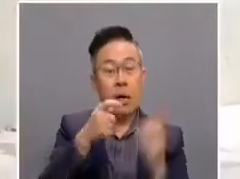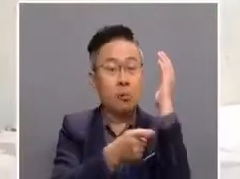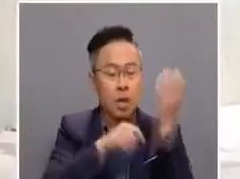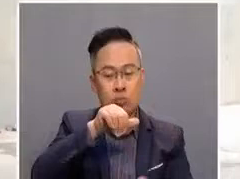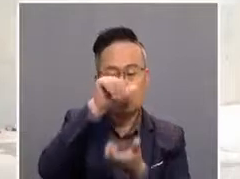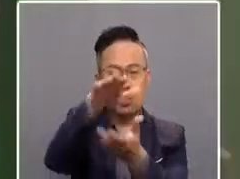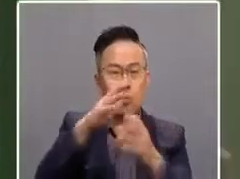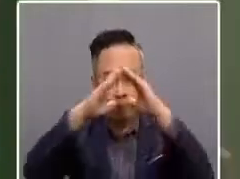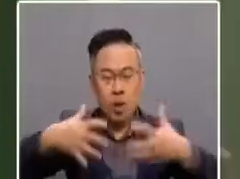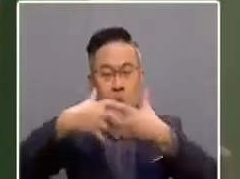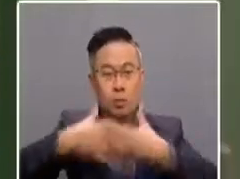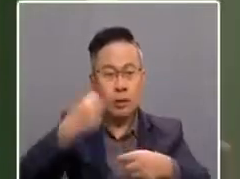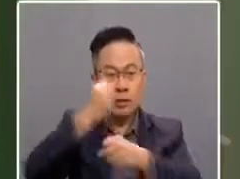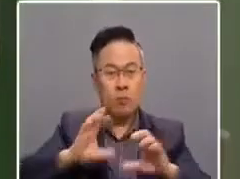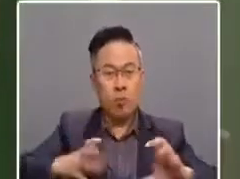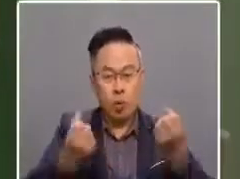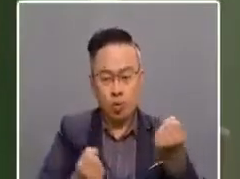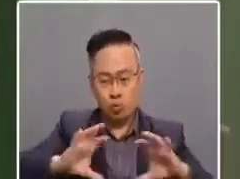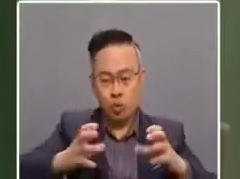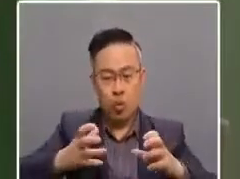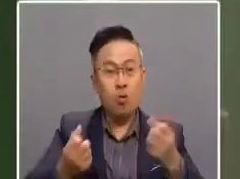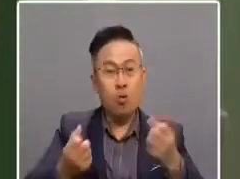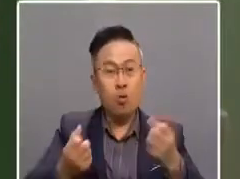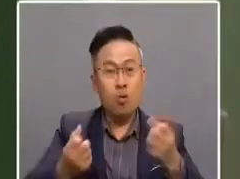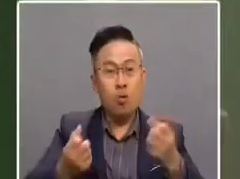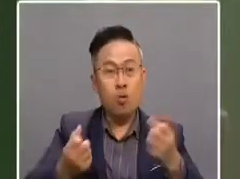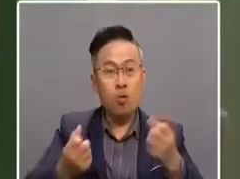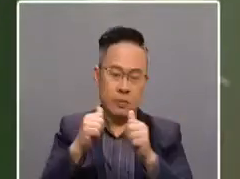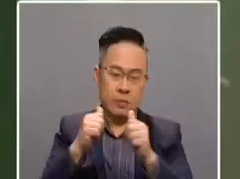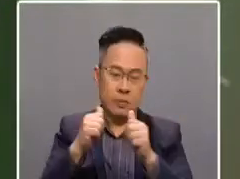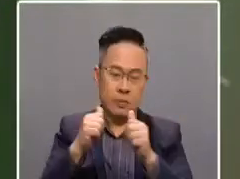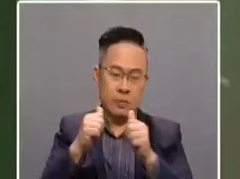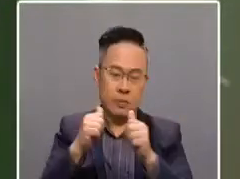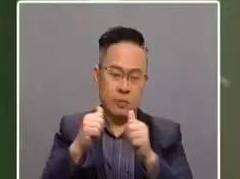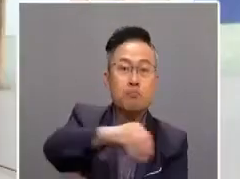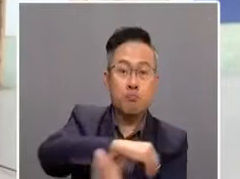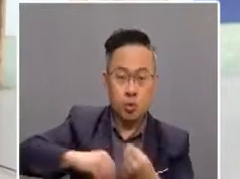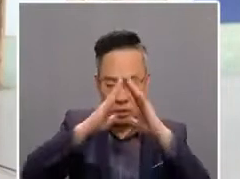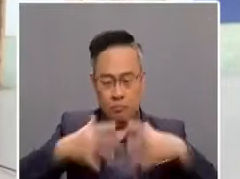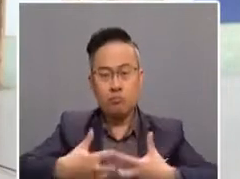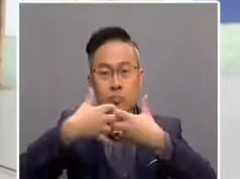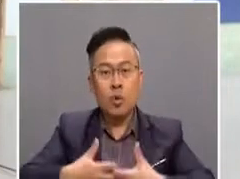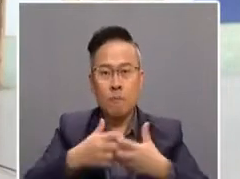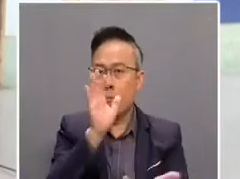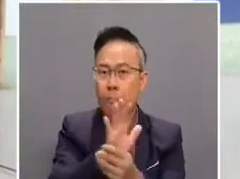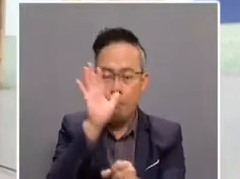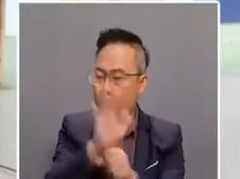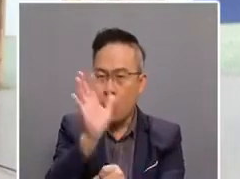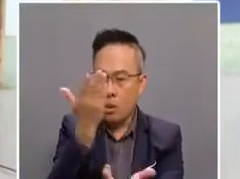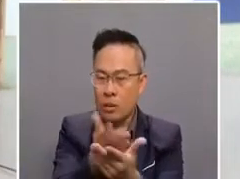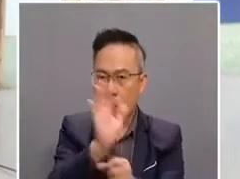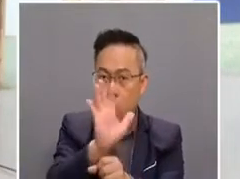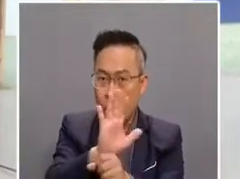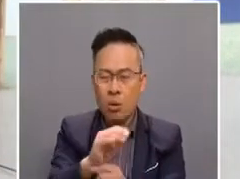ตล้อรถยนต์ของประเทศจีนสิ่งที่เขาขาดเหลือนั่นคืออันดับแรกก็คือในเรื่องของเงินทุนสภาพคล่องในส่วนหนึ่งธกส.ให้